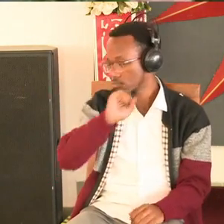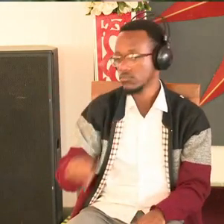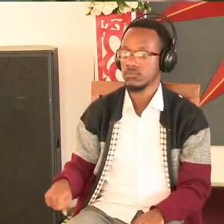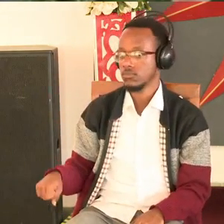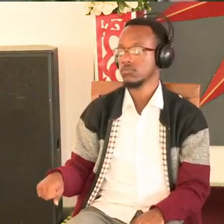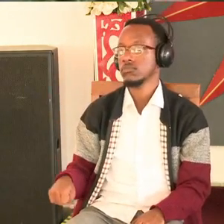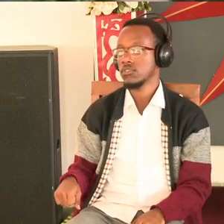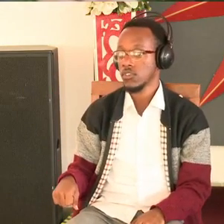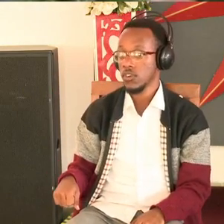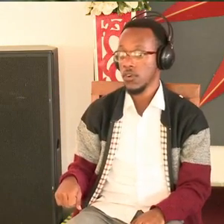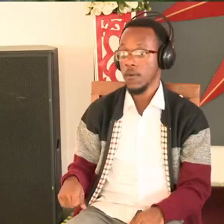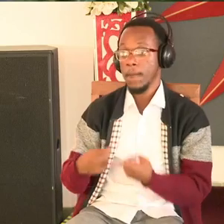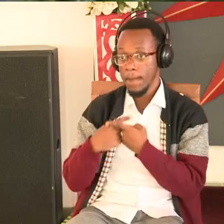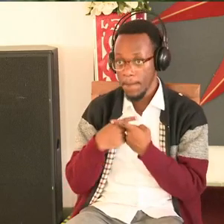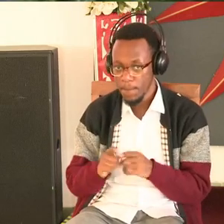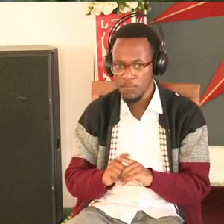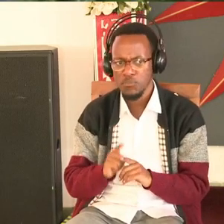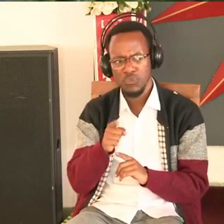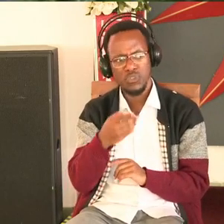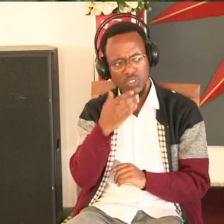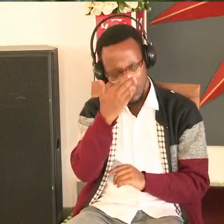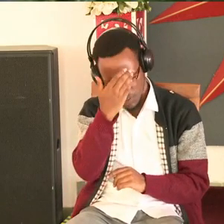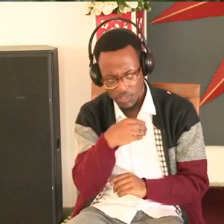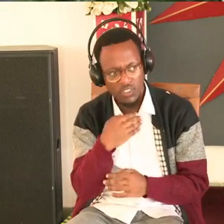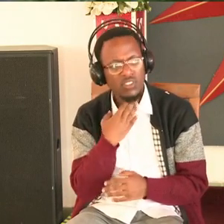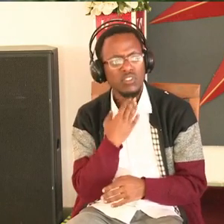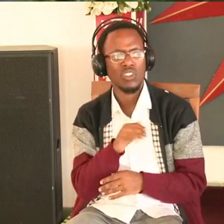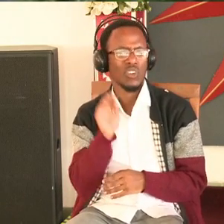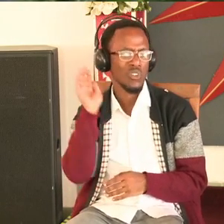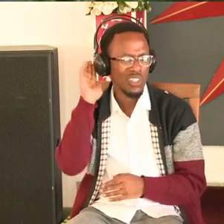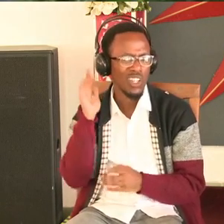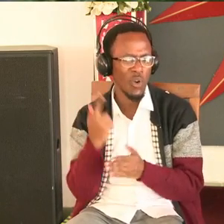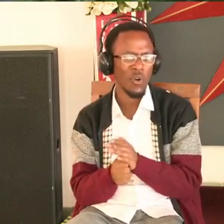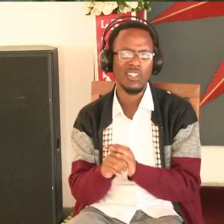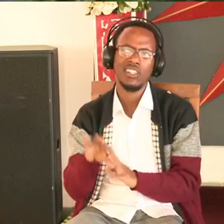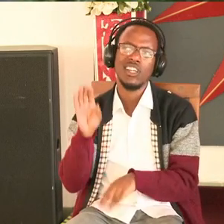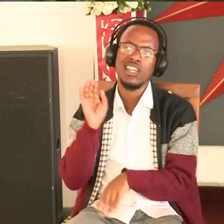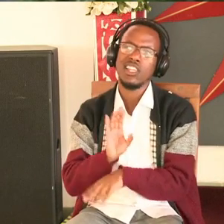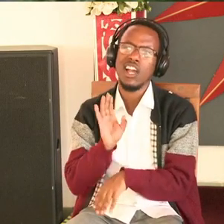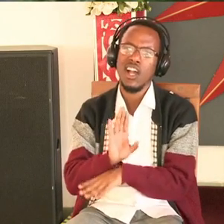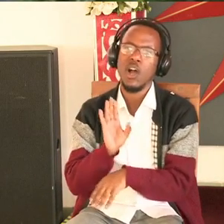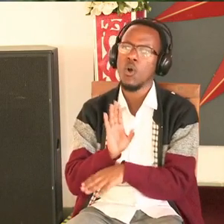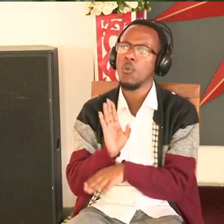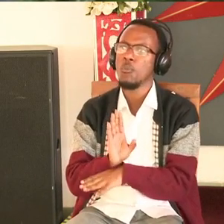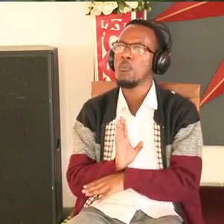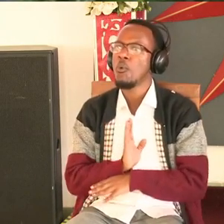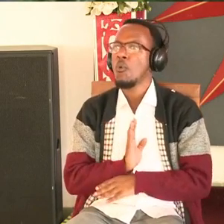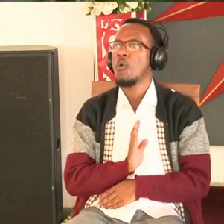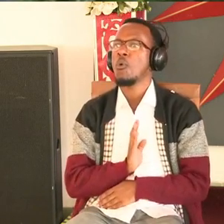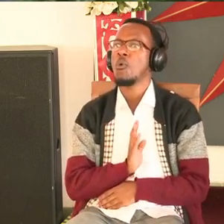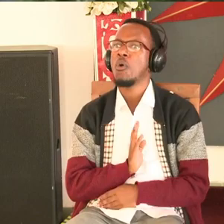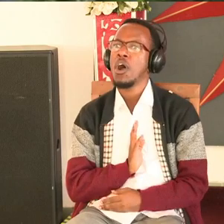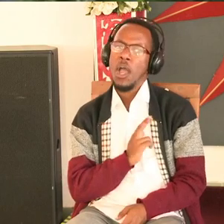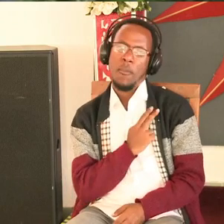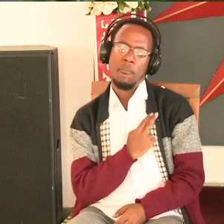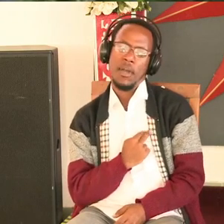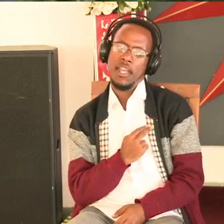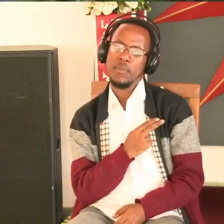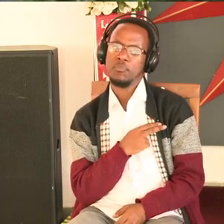ce qu'enseigne l'église ari ufite inyota yo kumva ibyo itorero ry'abangirikani ryigisha cyangwa